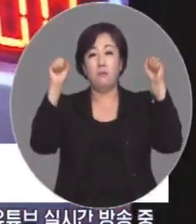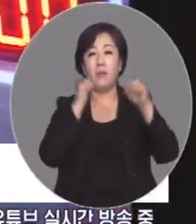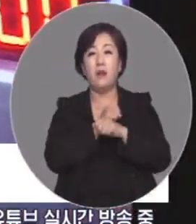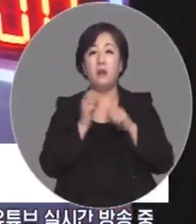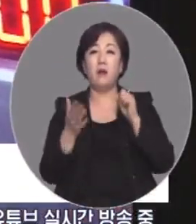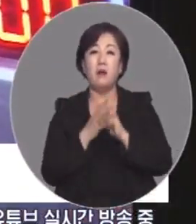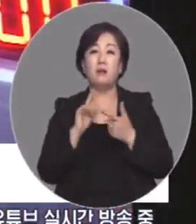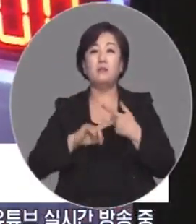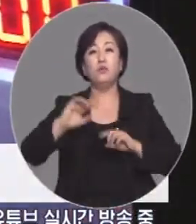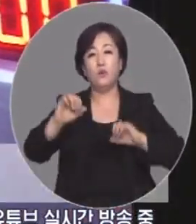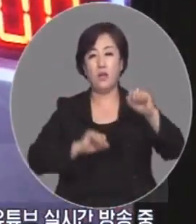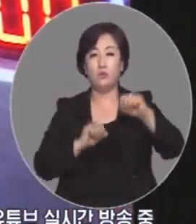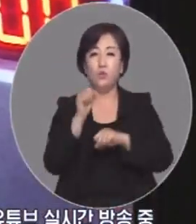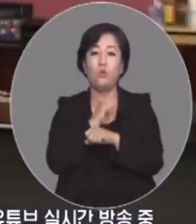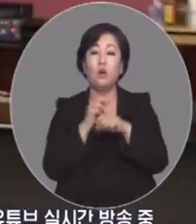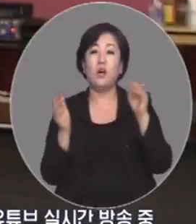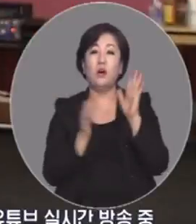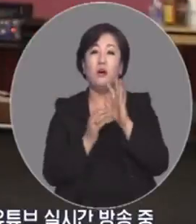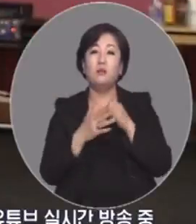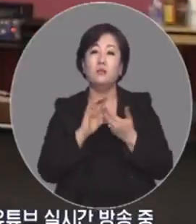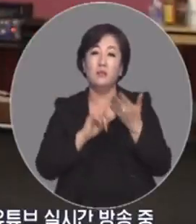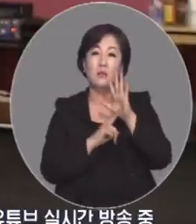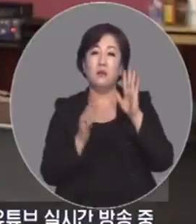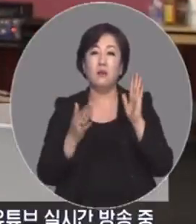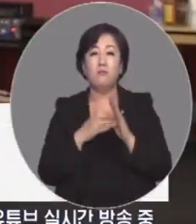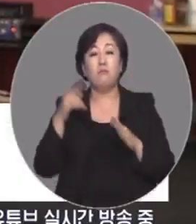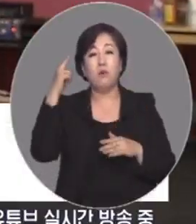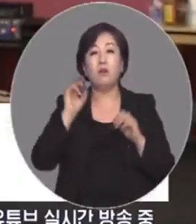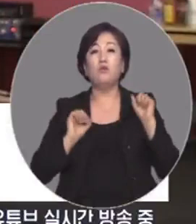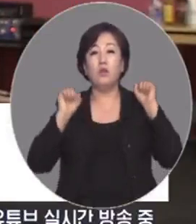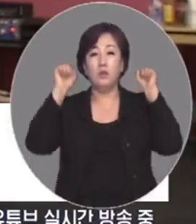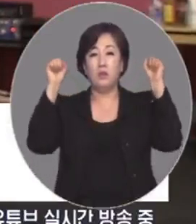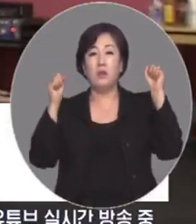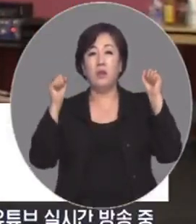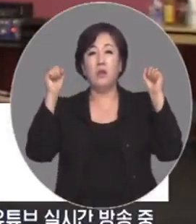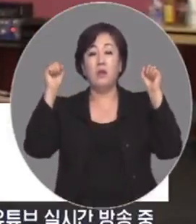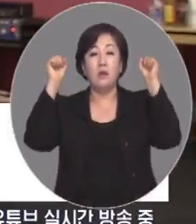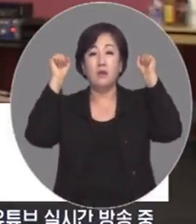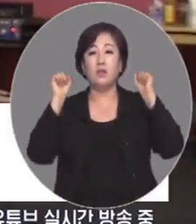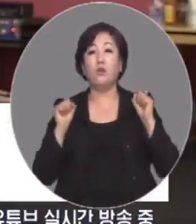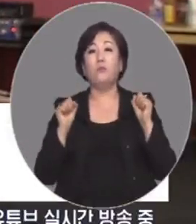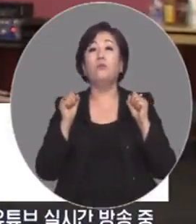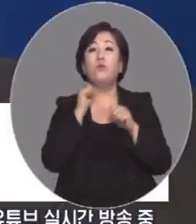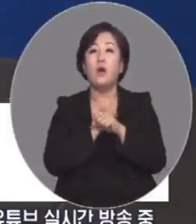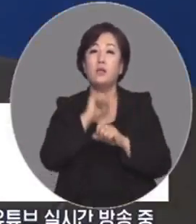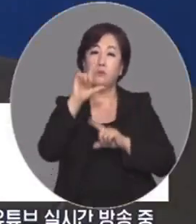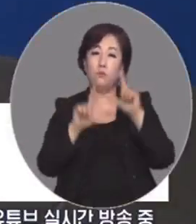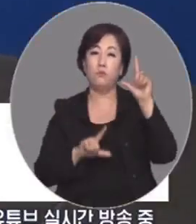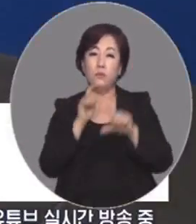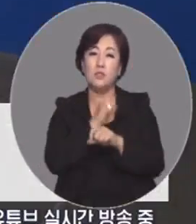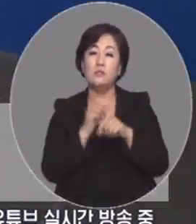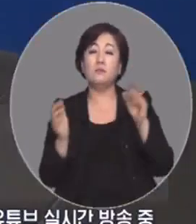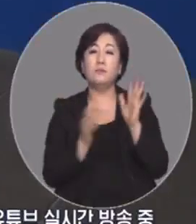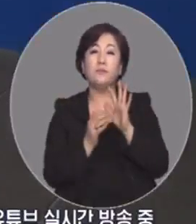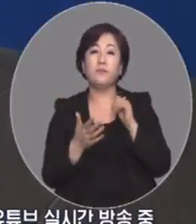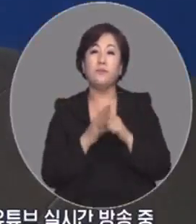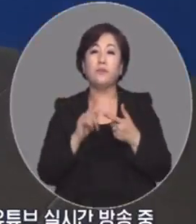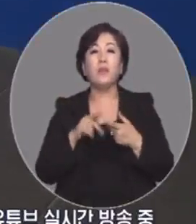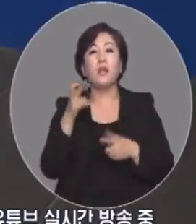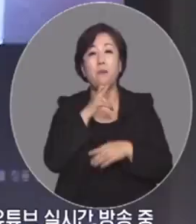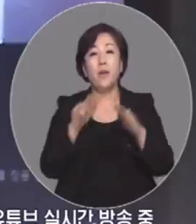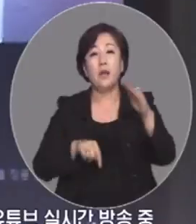번쩍 들어올리는 동작을 선보이면 머리 위로 덤벨을 모았다가 그대로 기업으로 내려주면 됩니다.